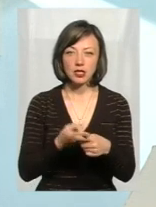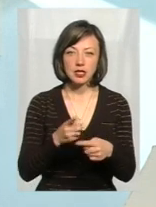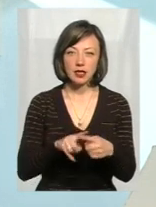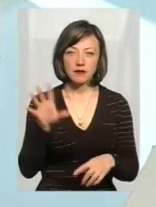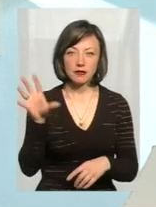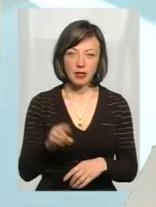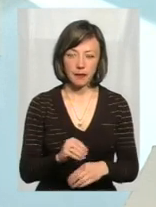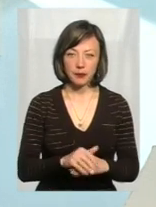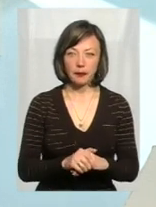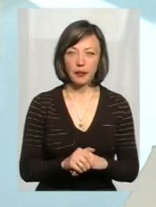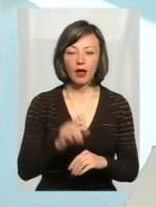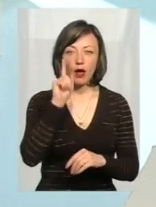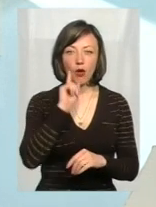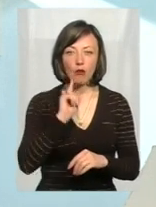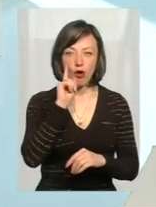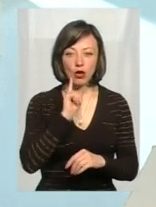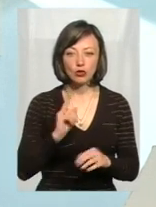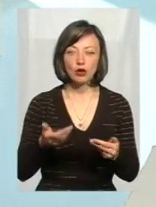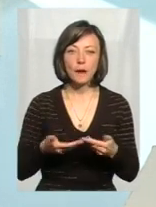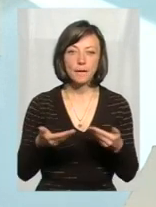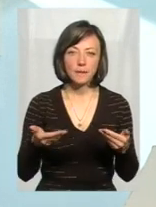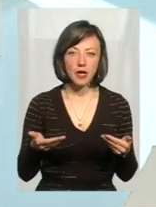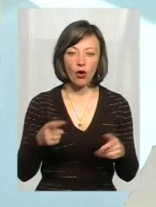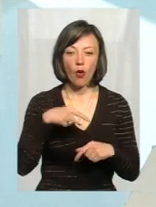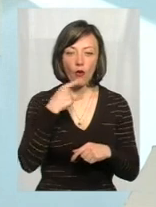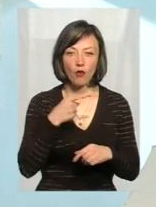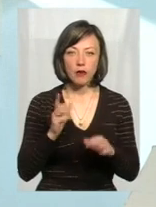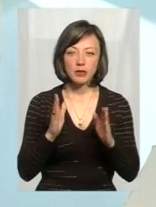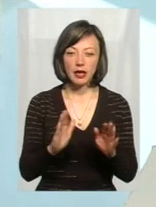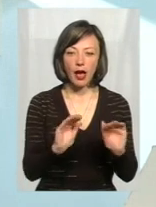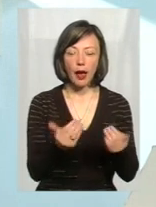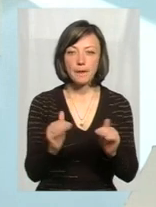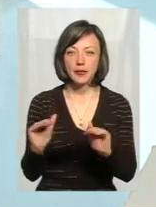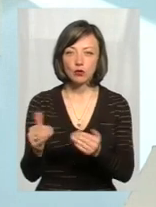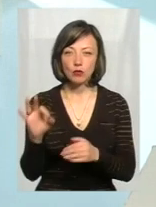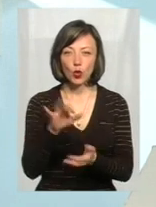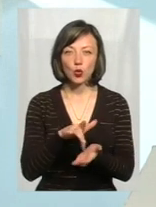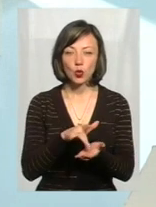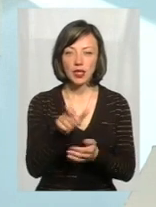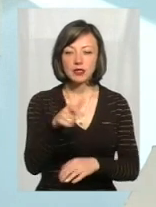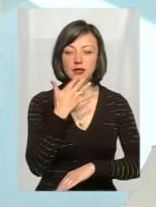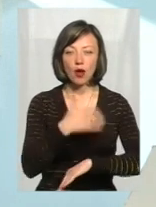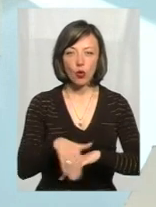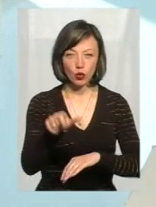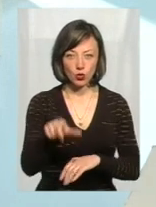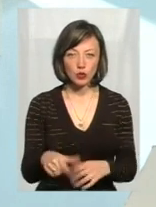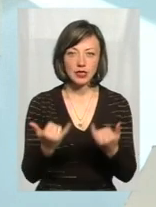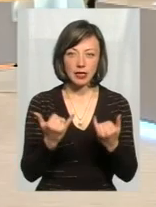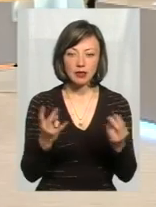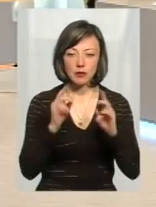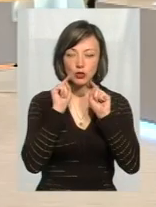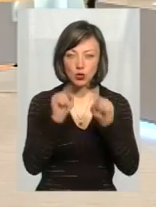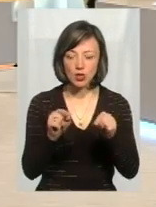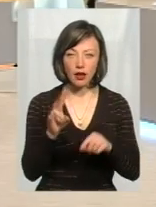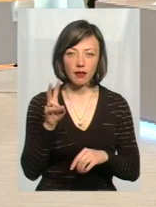все. Поки що ми говоримо тільки епізодично про туриста закордонного. Зараз нам треба